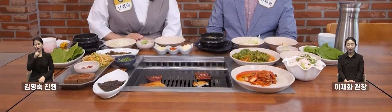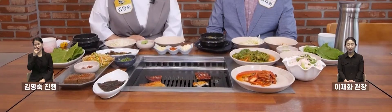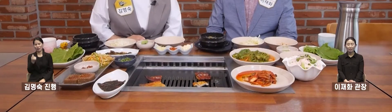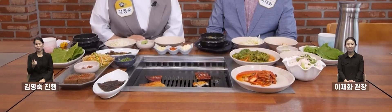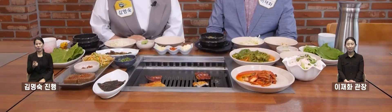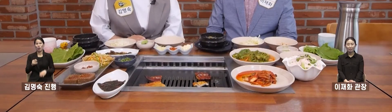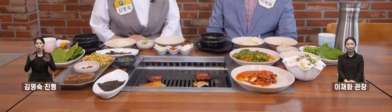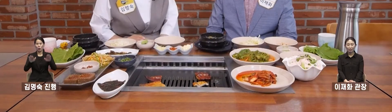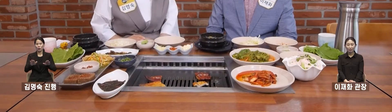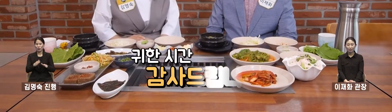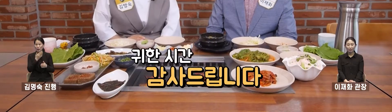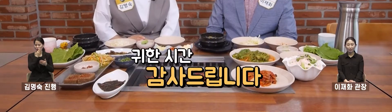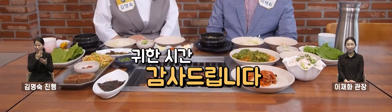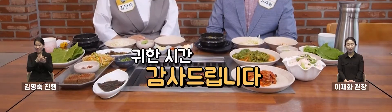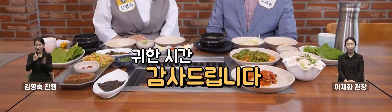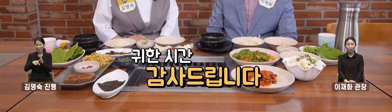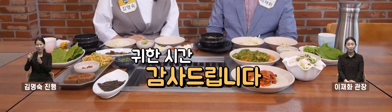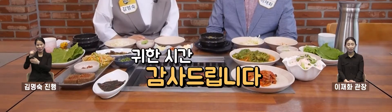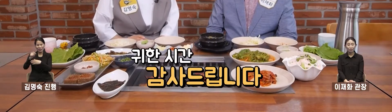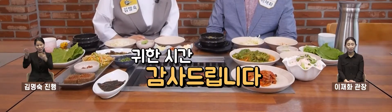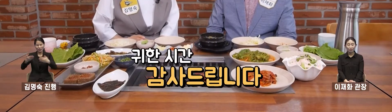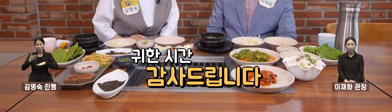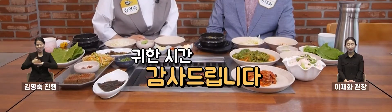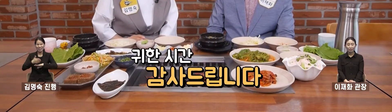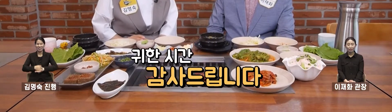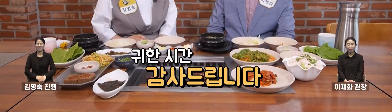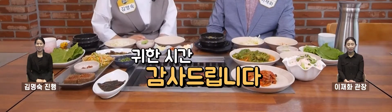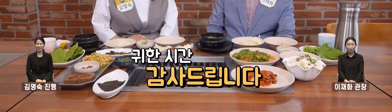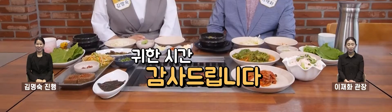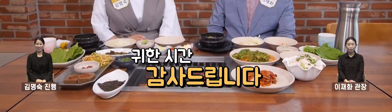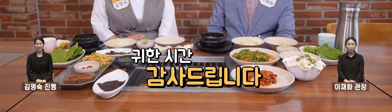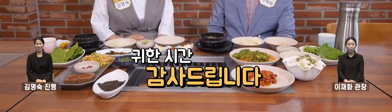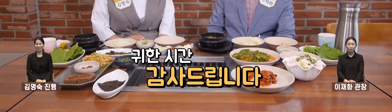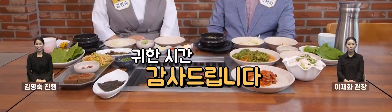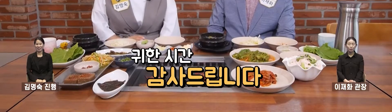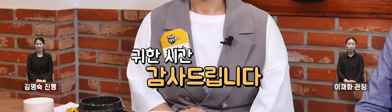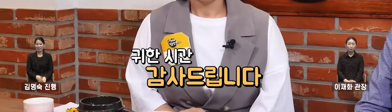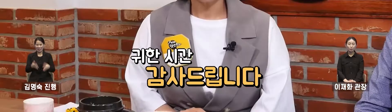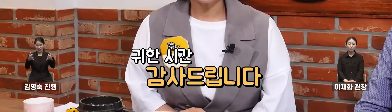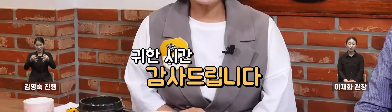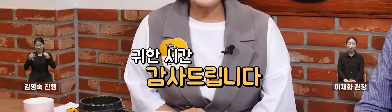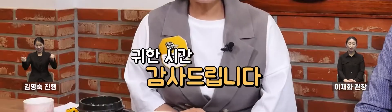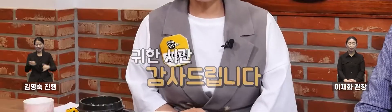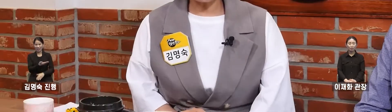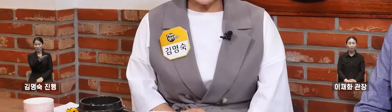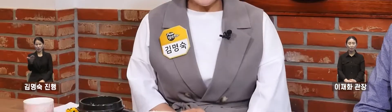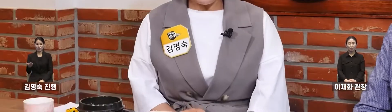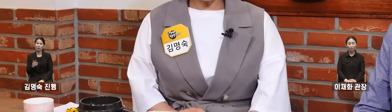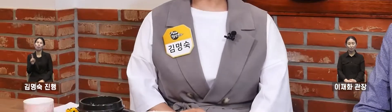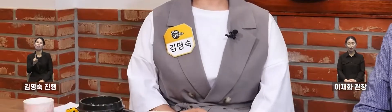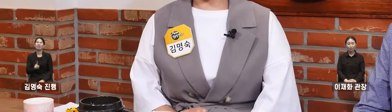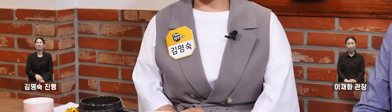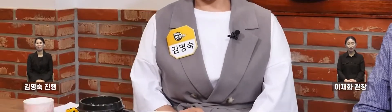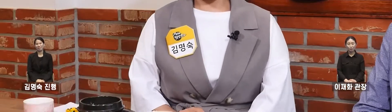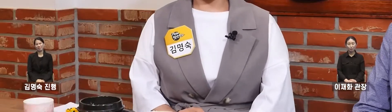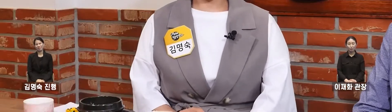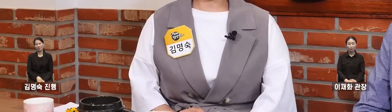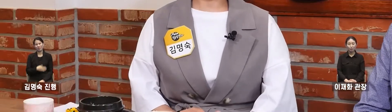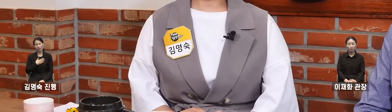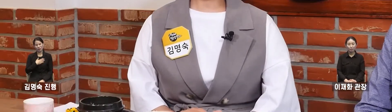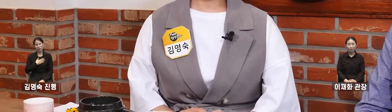그렇습니다. 오늘 이렇게 귀한 시간 내주셔서 너무너무 감사드리고요. 네. 시청자 여러분 오늘